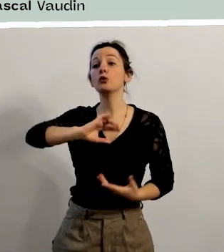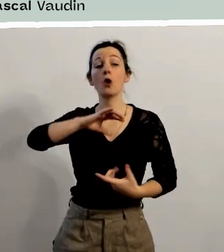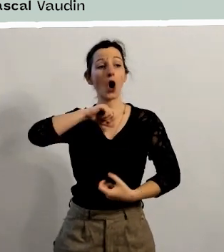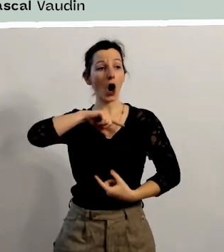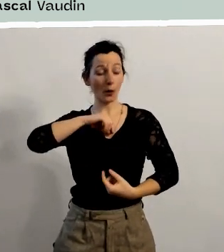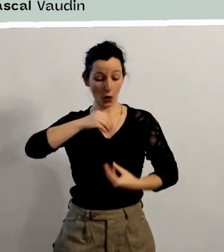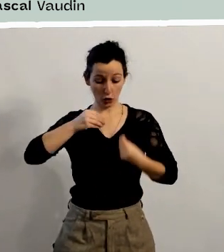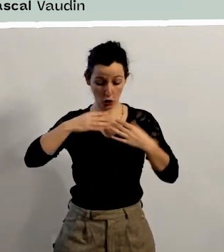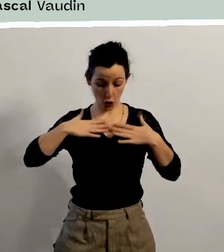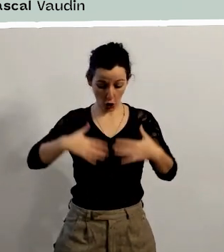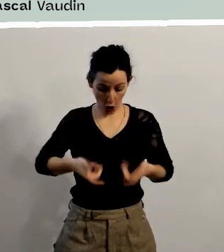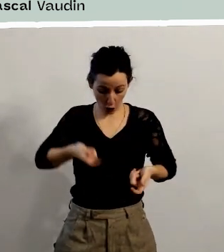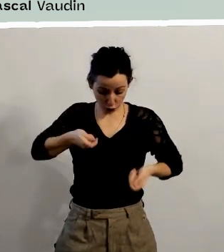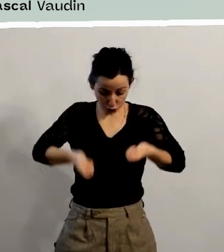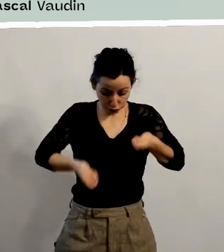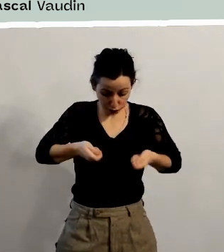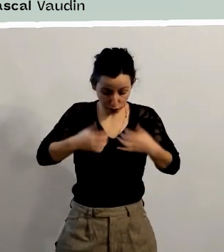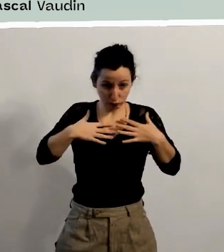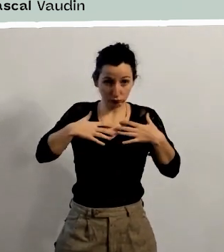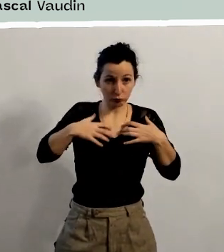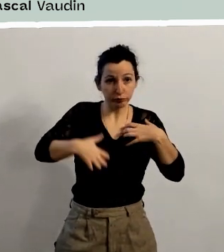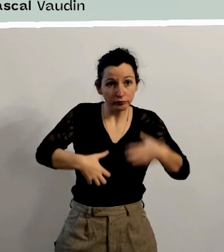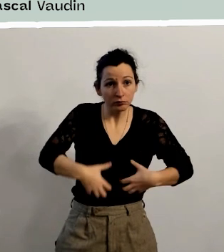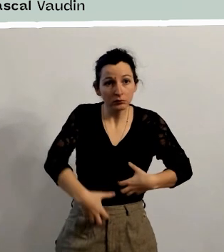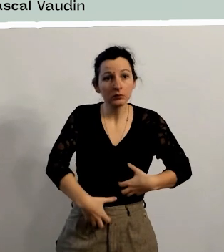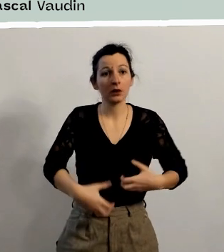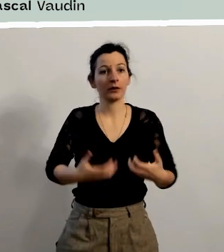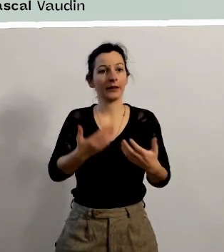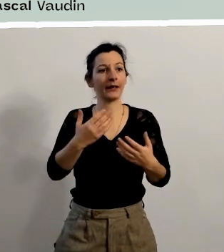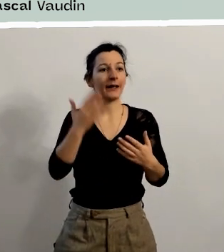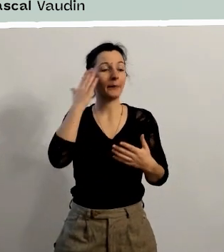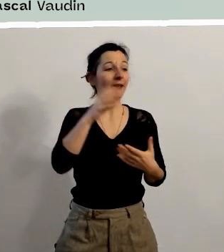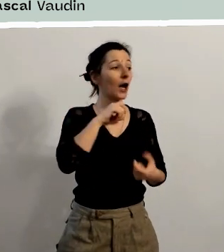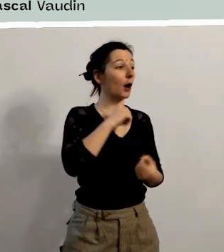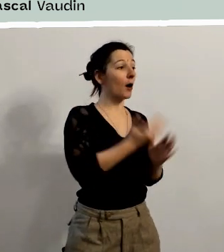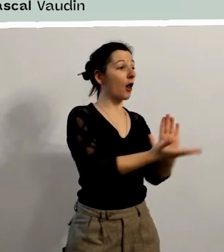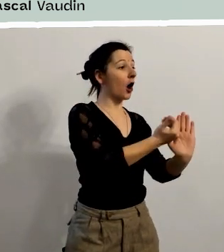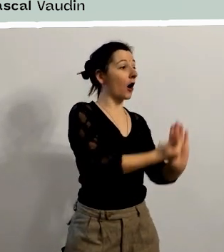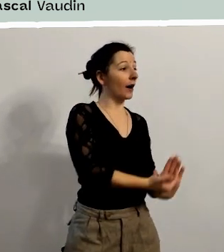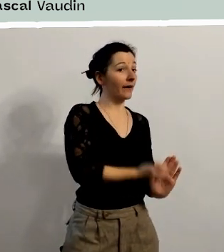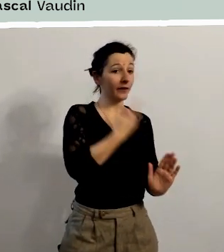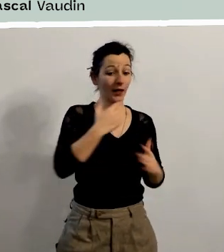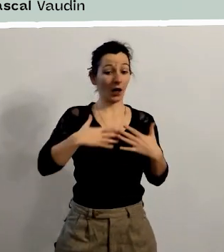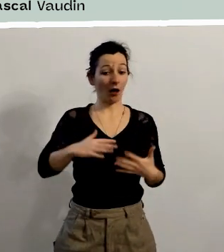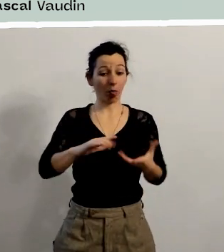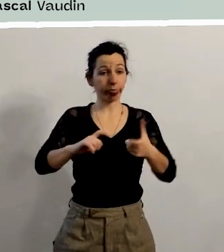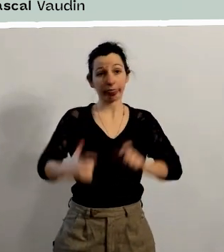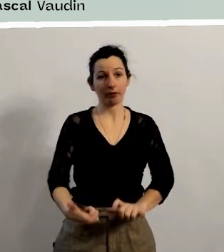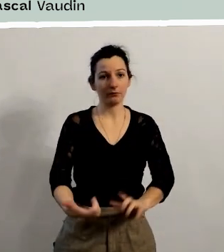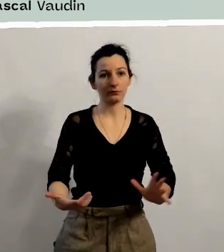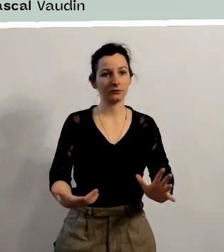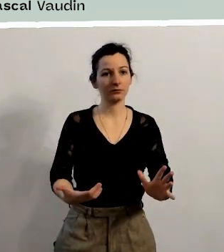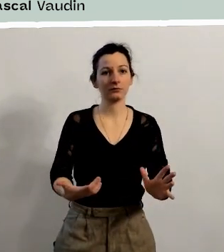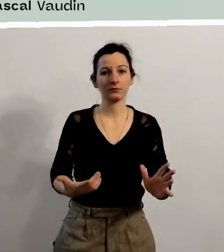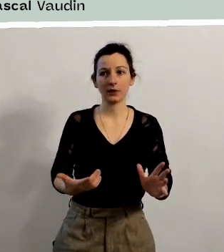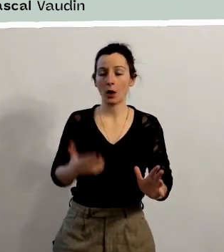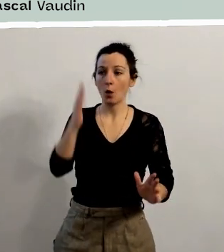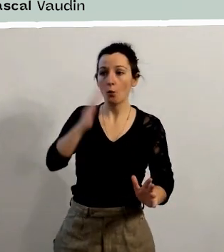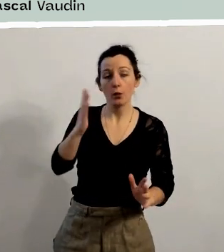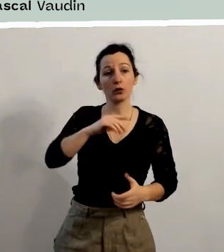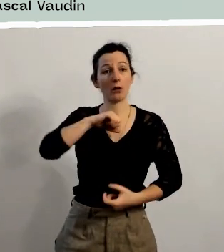pilotent tout un tas de grandes fonctions physiologiques. Et sans nos hormones, eh bien, on ne peut pas fonctionner de manière optimale. Et ces